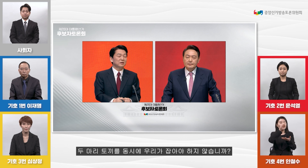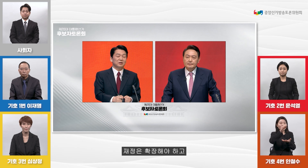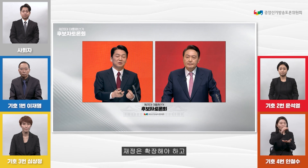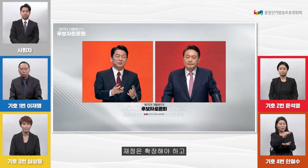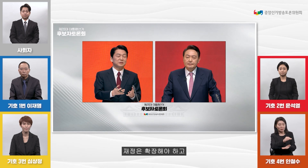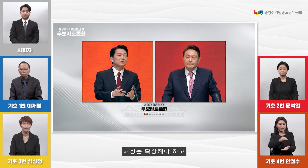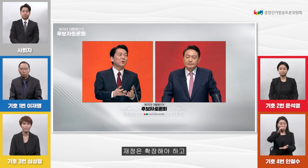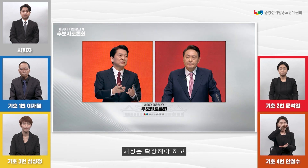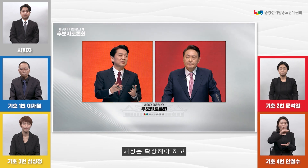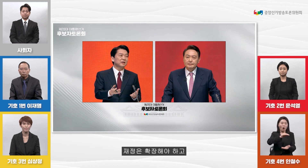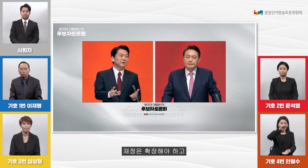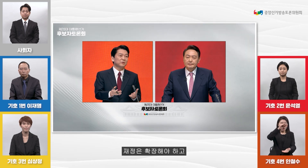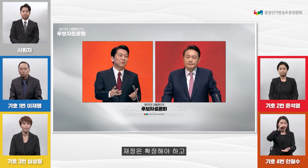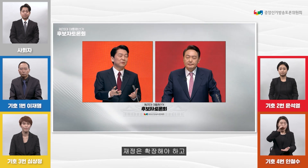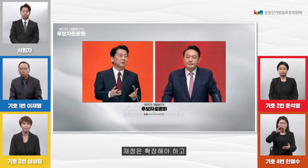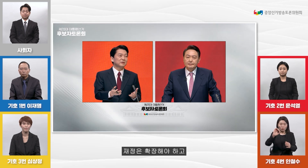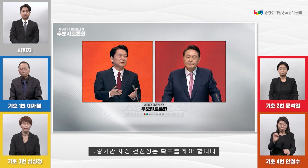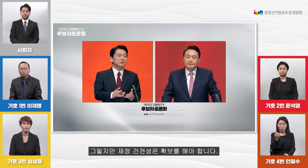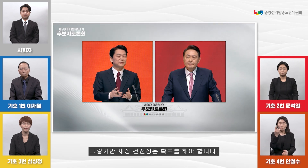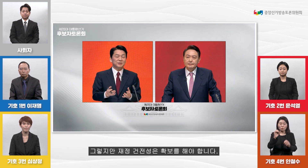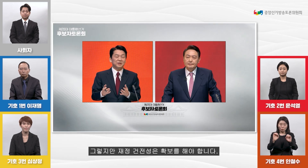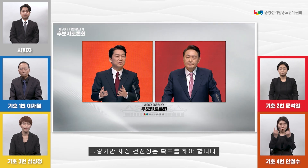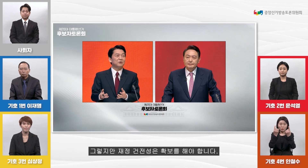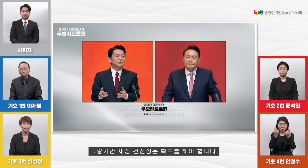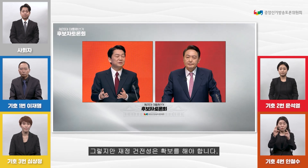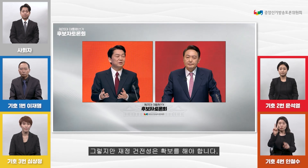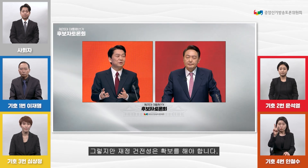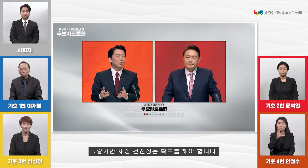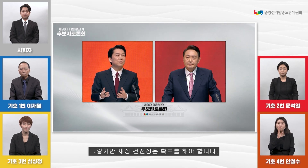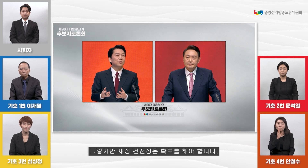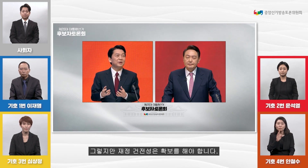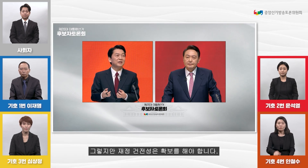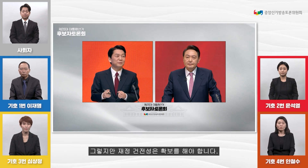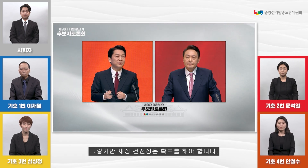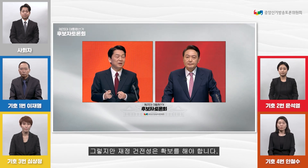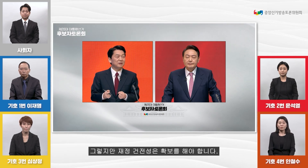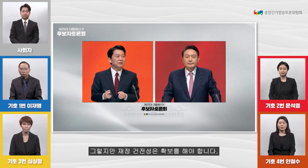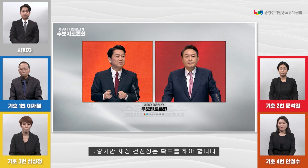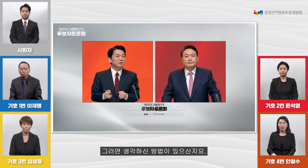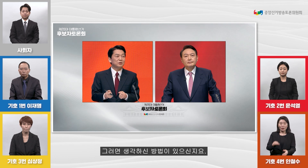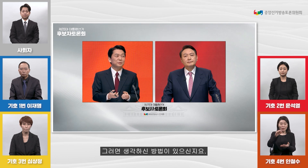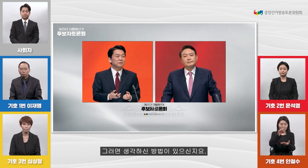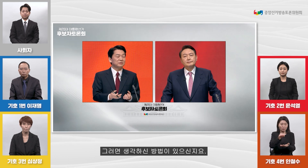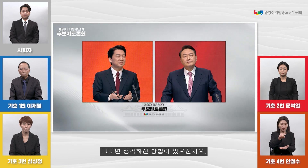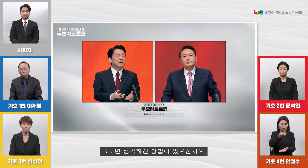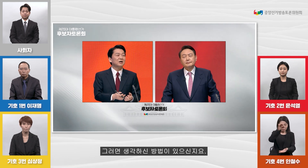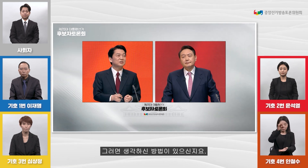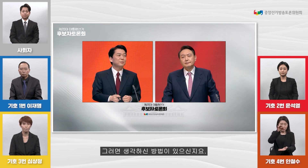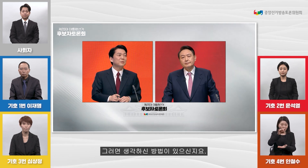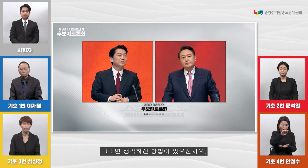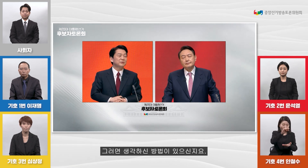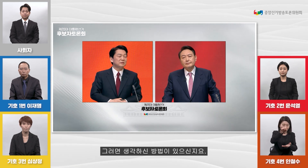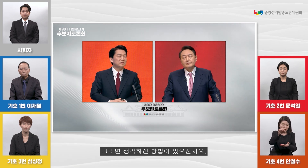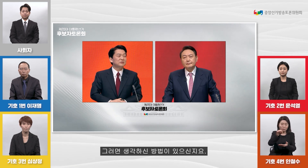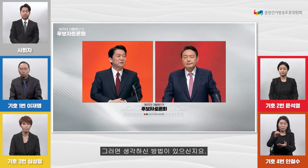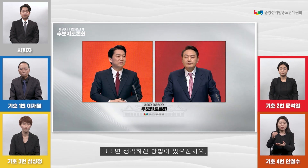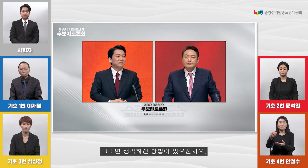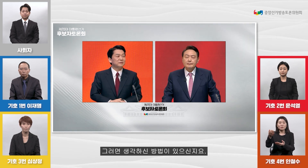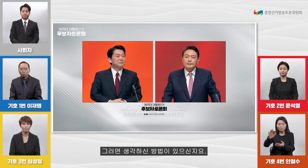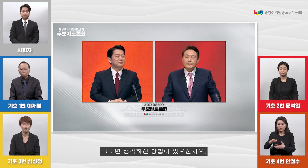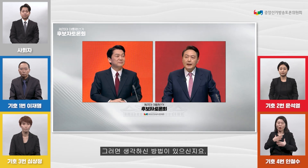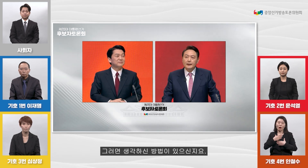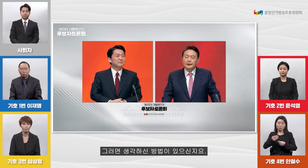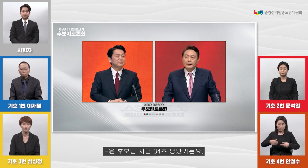네. 재정은 확장해야 되고 그렇지만 재정 건전성은 확보를 해야 됩니다. 그러면 생각하신 방법이